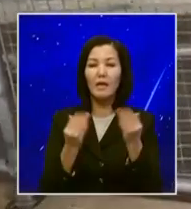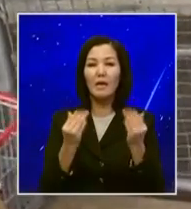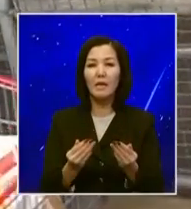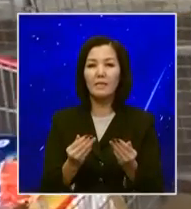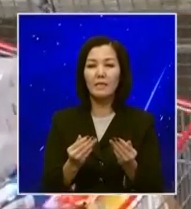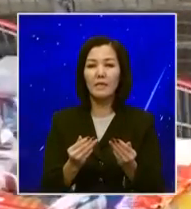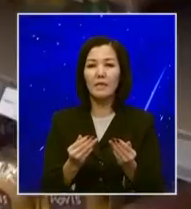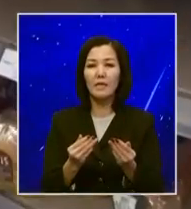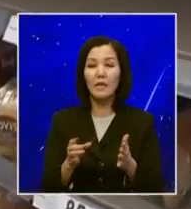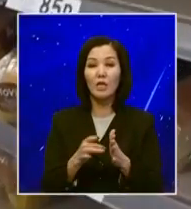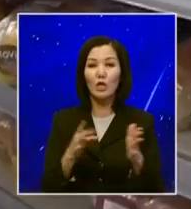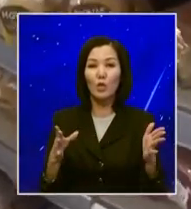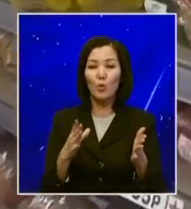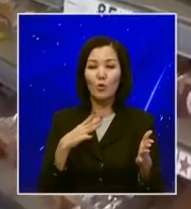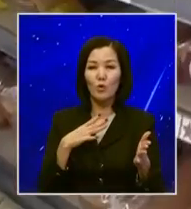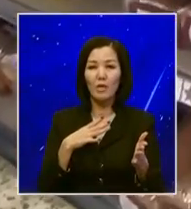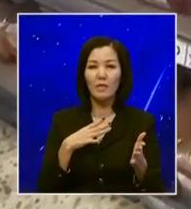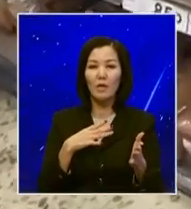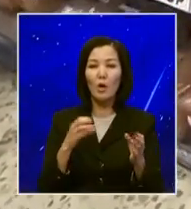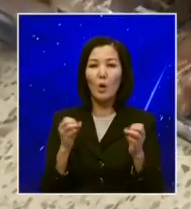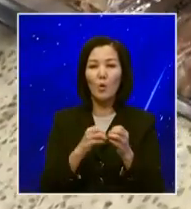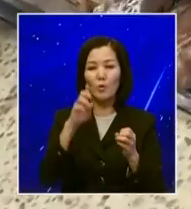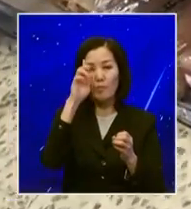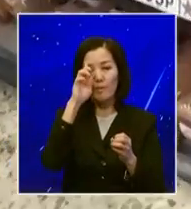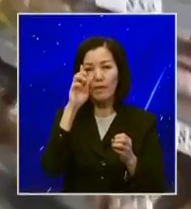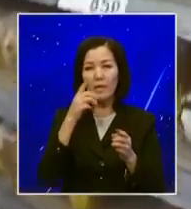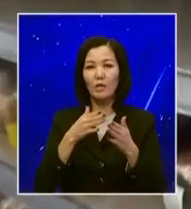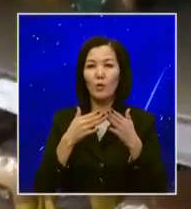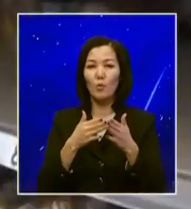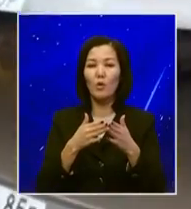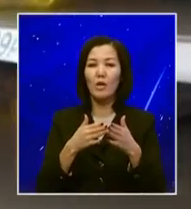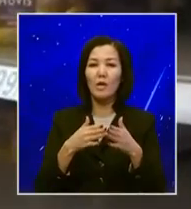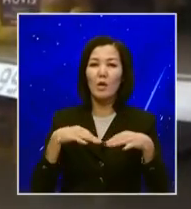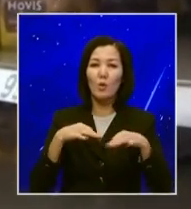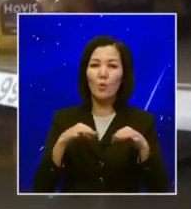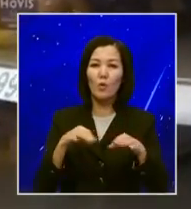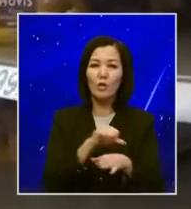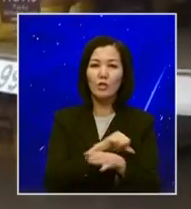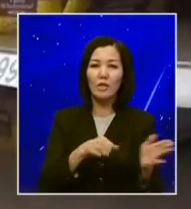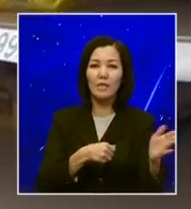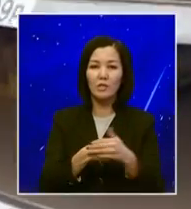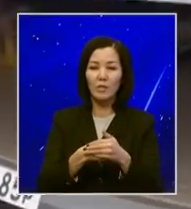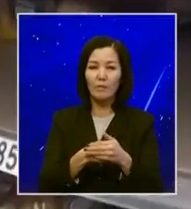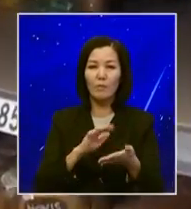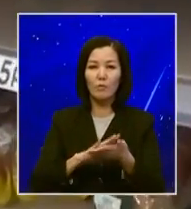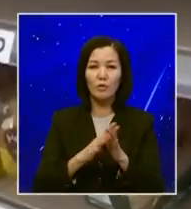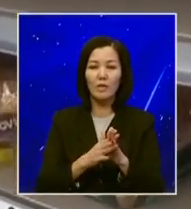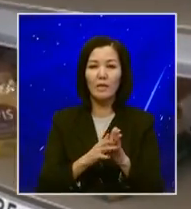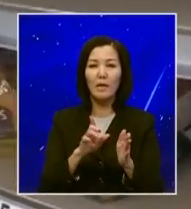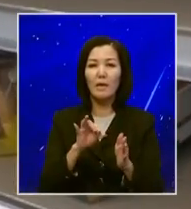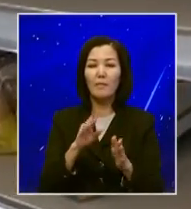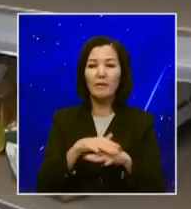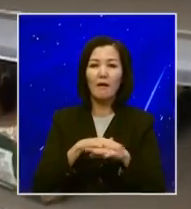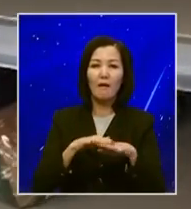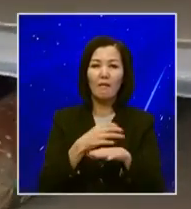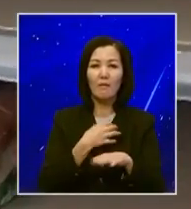елде антирекорд орнады. Бұл елмен ондаған мемлекет арадағы көлік қатынасын тоқтатып, шекарасын жапты. Мұндай жағдай британ халқының да